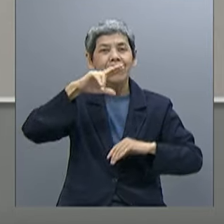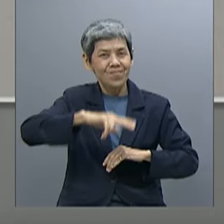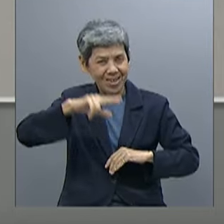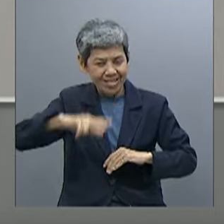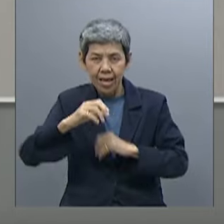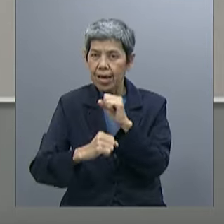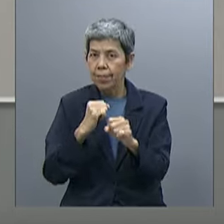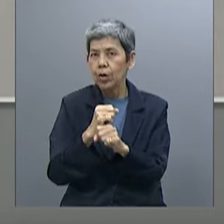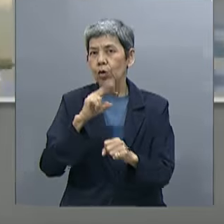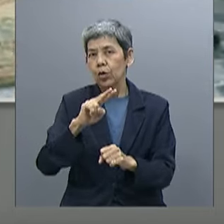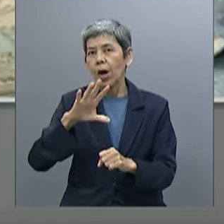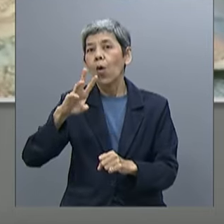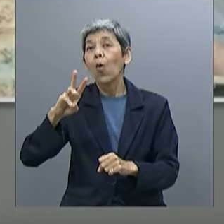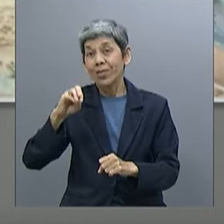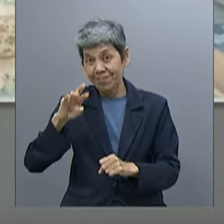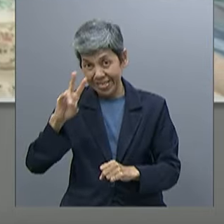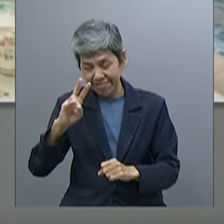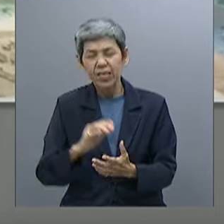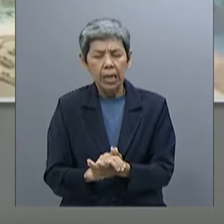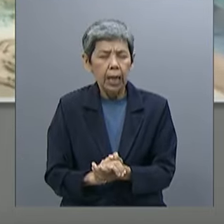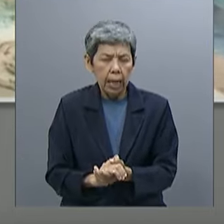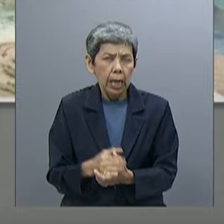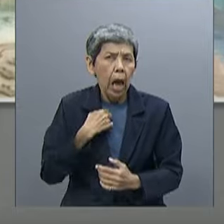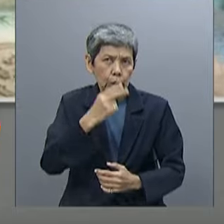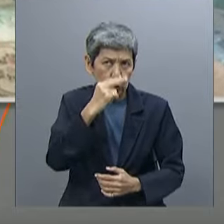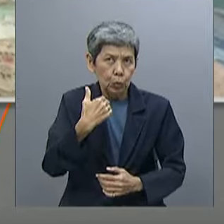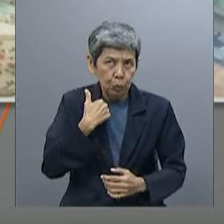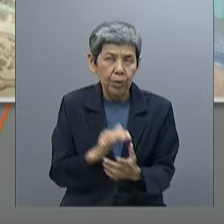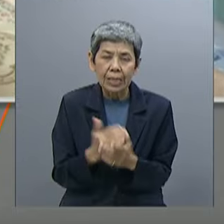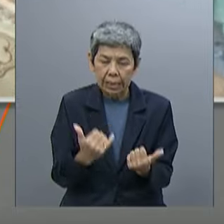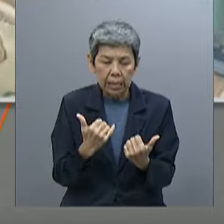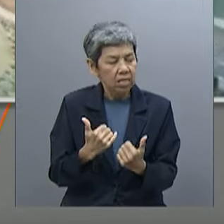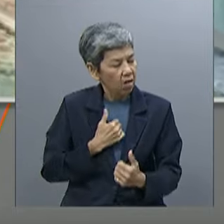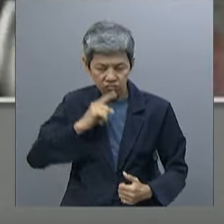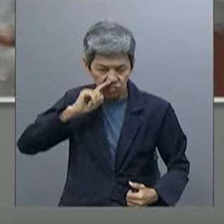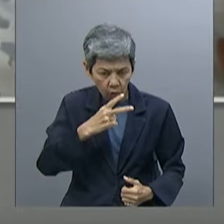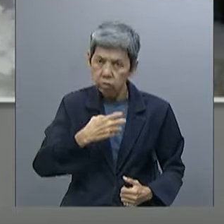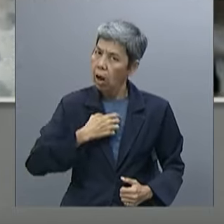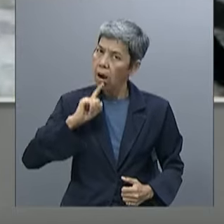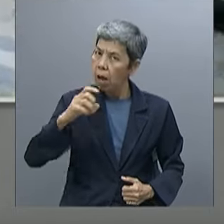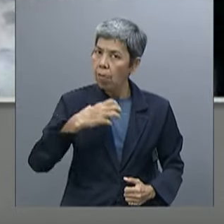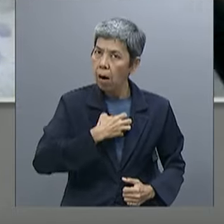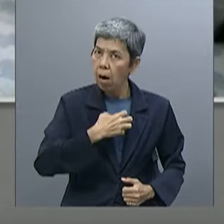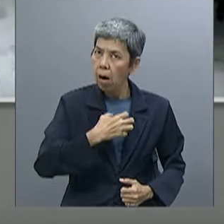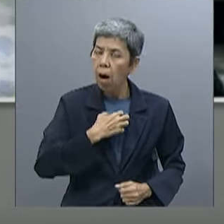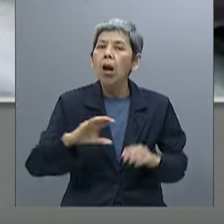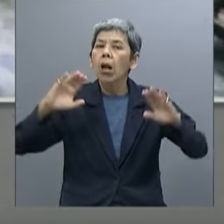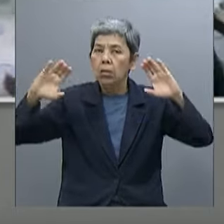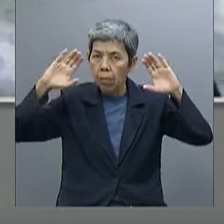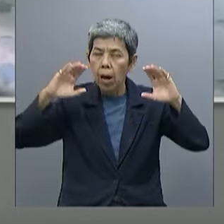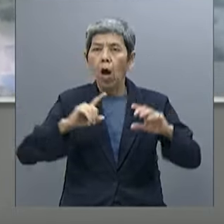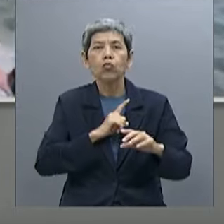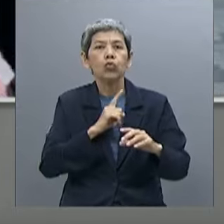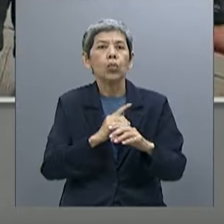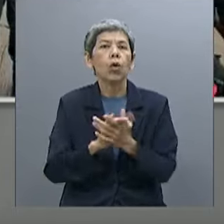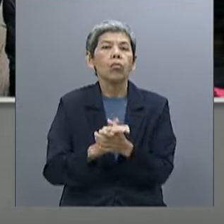ในปี2567ก็คงจะไม่แปลกใช่ไหมคะที่เรื่องนี้จะถูกจับจ้องถึงการตัดสินใจของรัฐบาลภายใต้การน